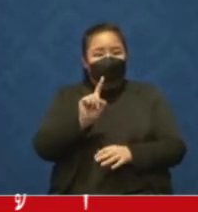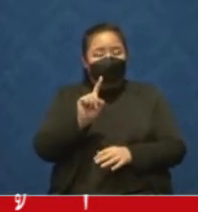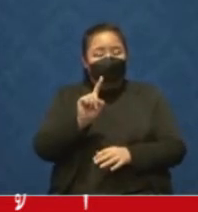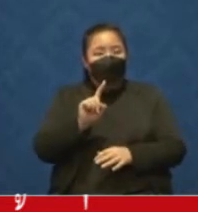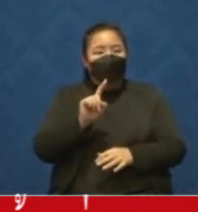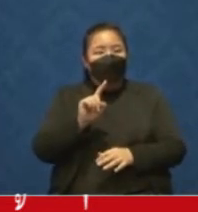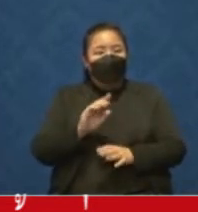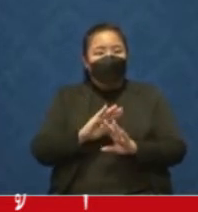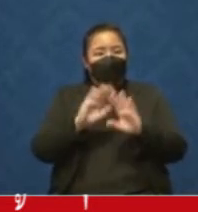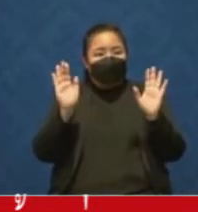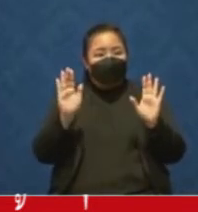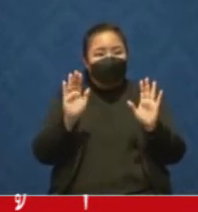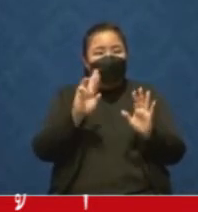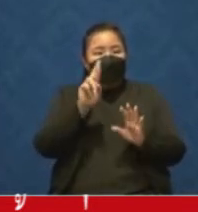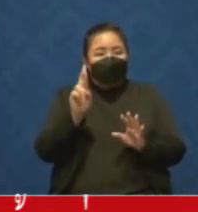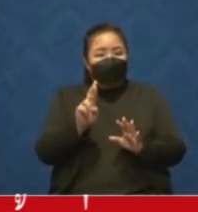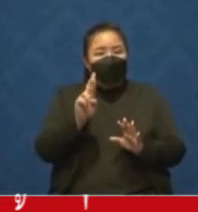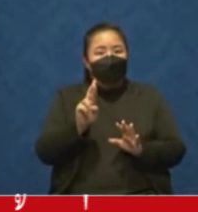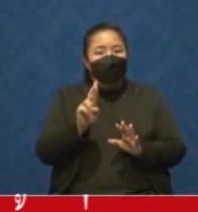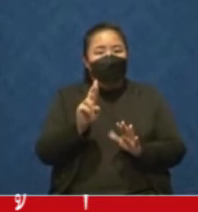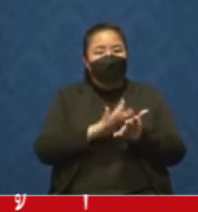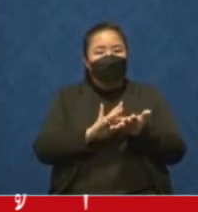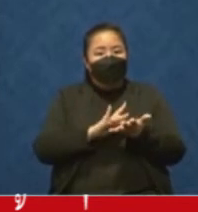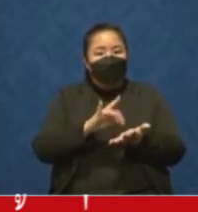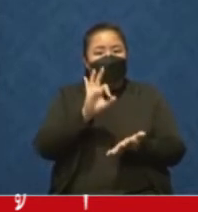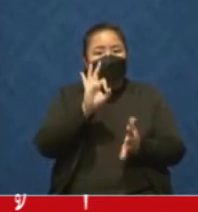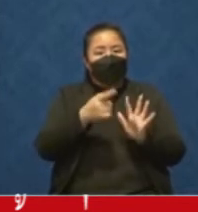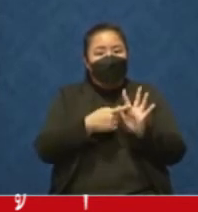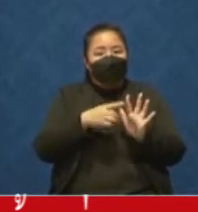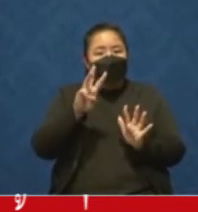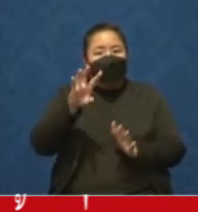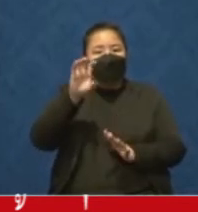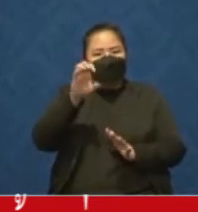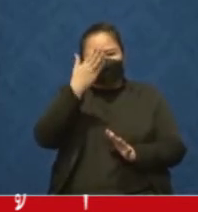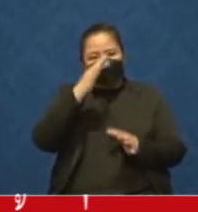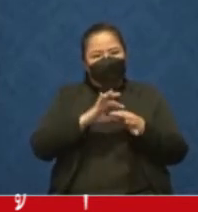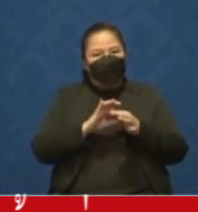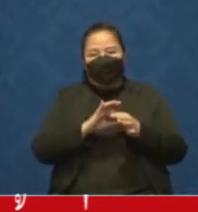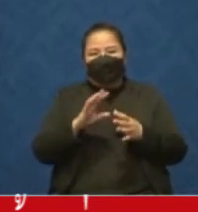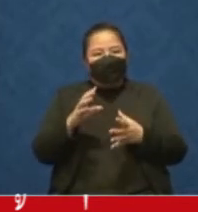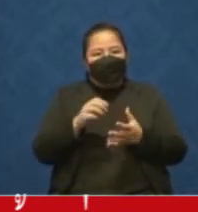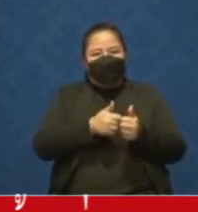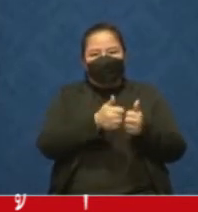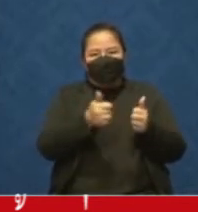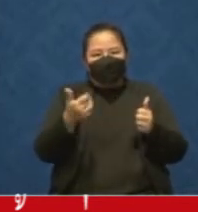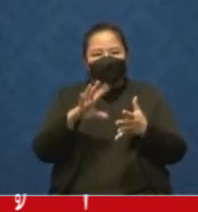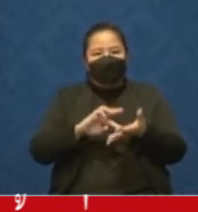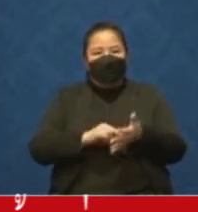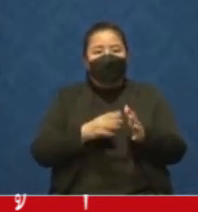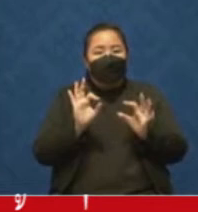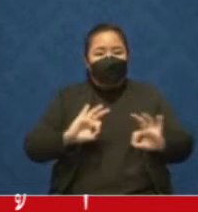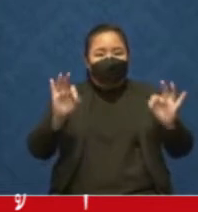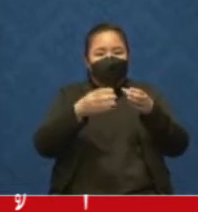จะเลิกใช้ยาฟาวิพิราเวีพอเหตุผลใช้ไปก็ไม่คุมค่าโดยเฉพาะกลม 608 ต่ไปคร